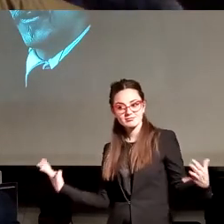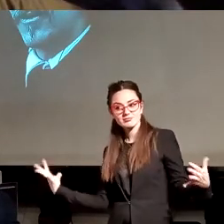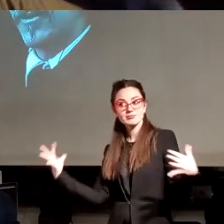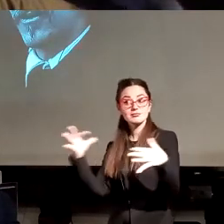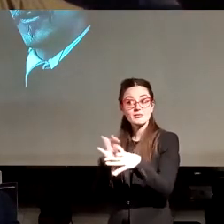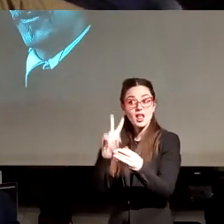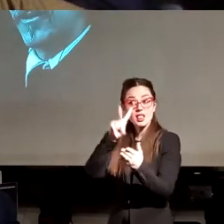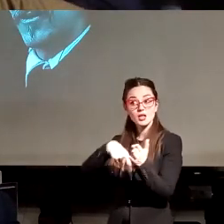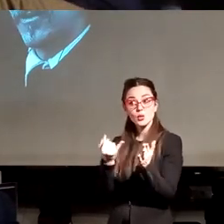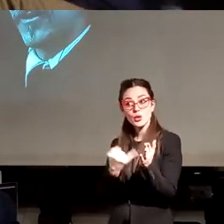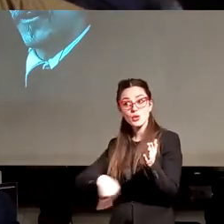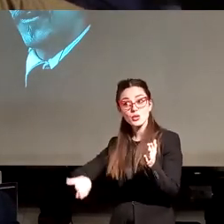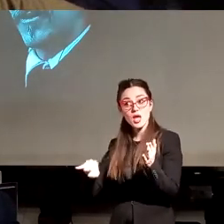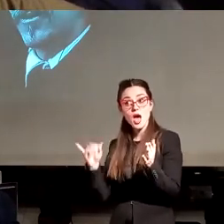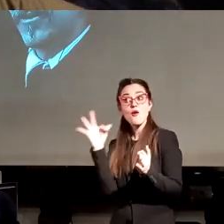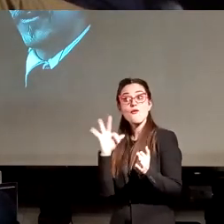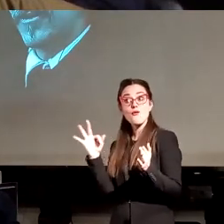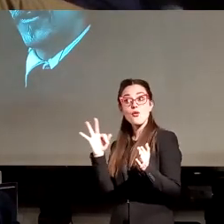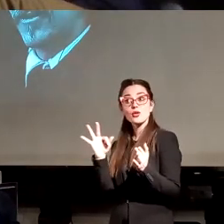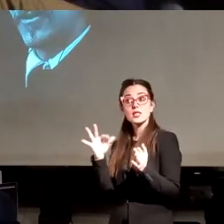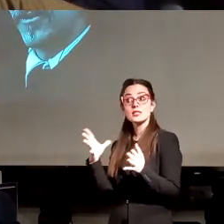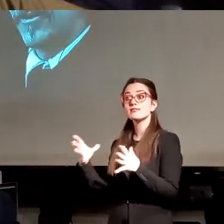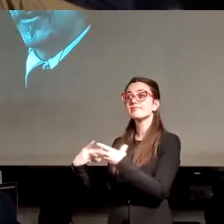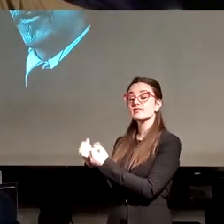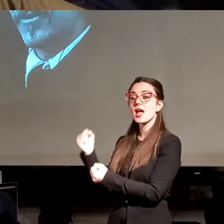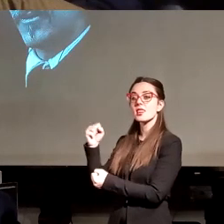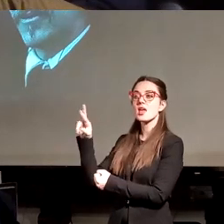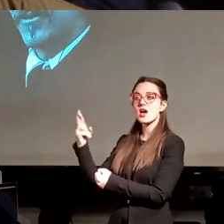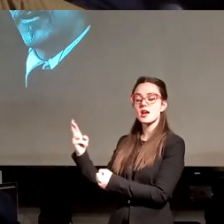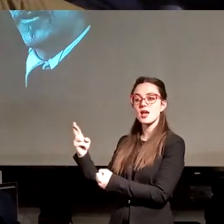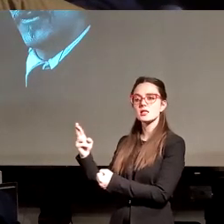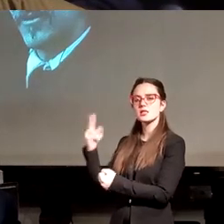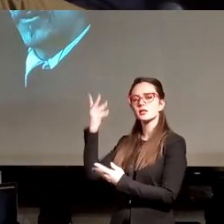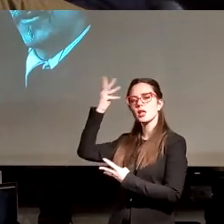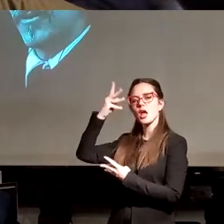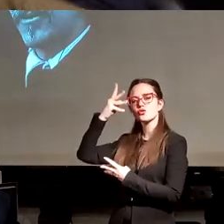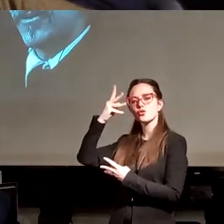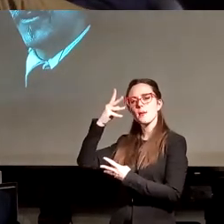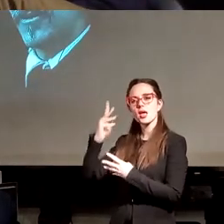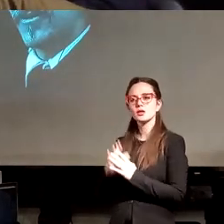l'ultima lettura con da funes con andrea renzi il ragionamento